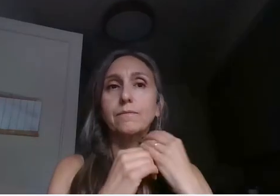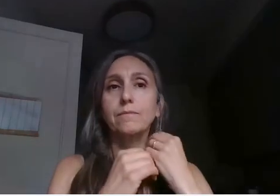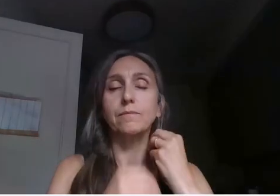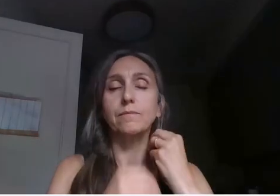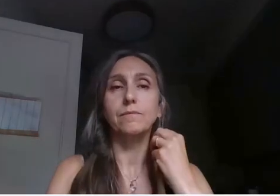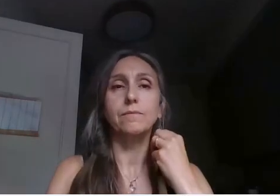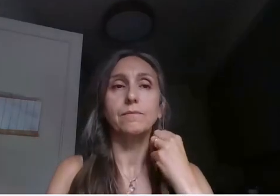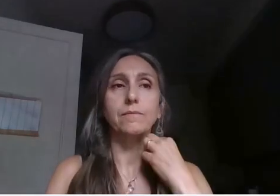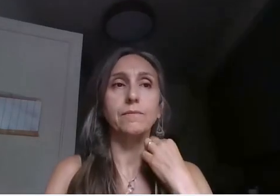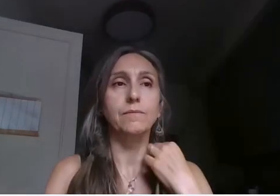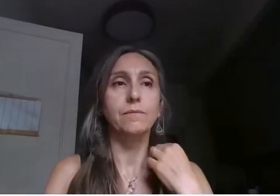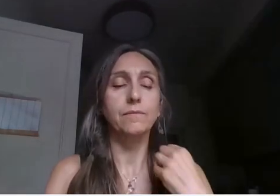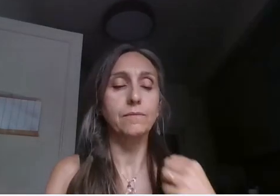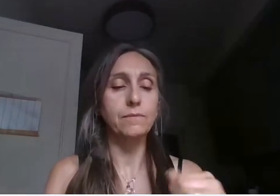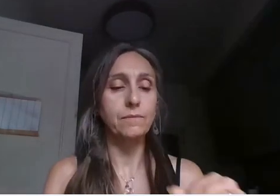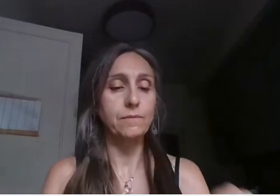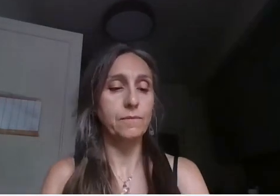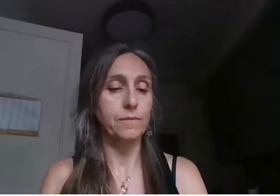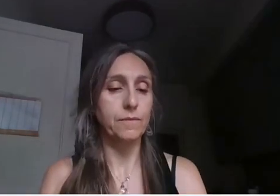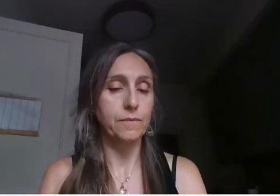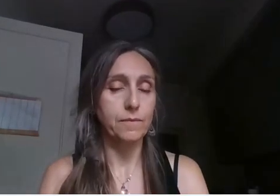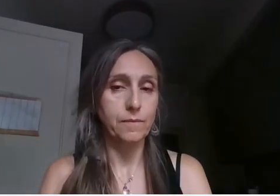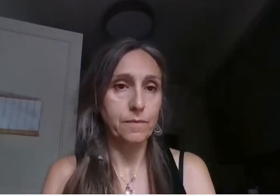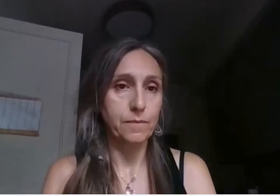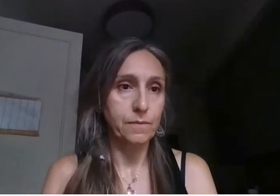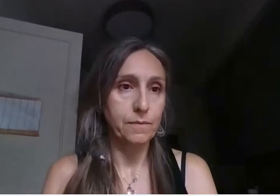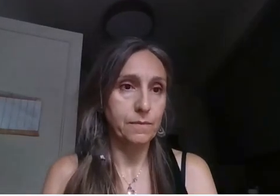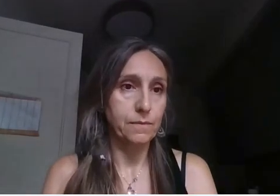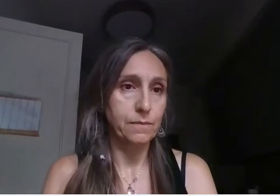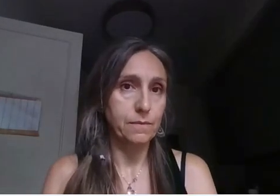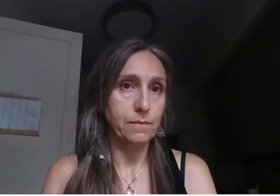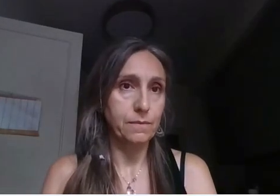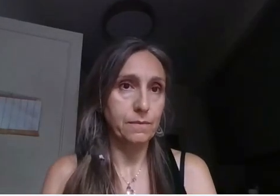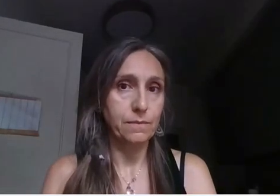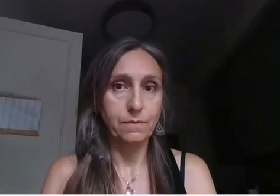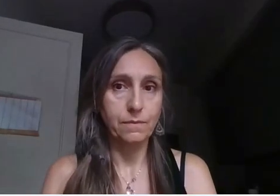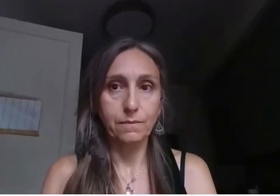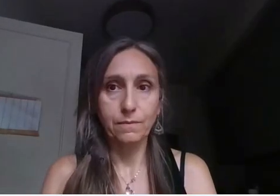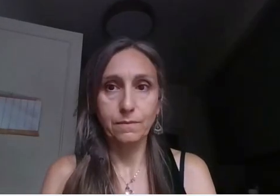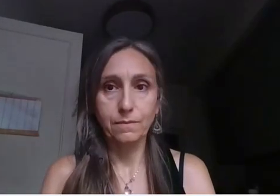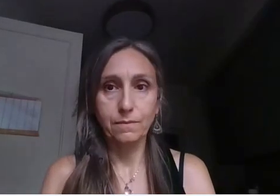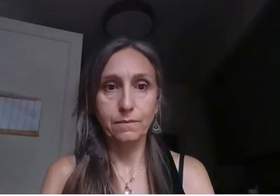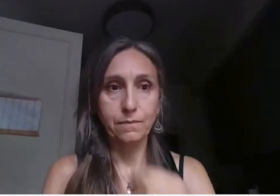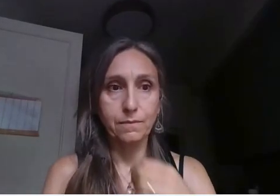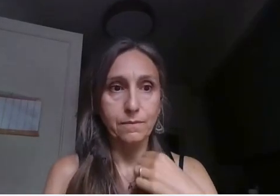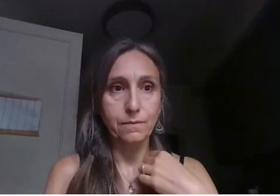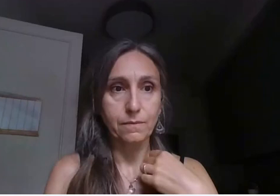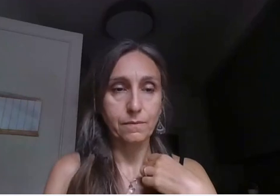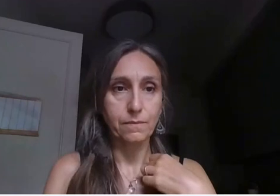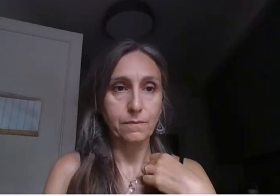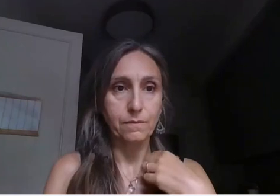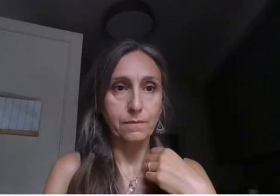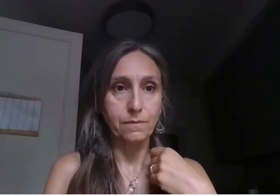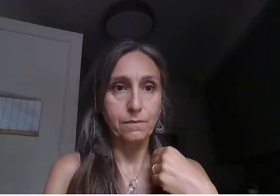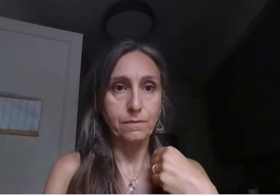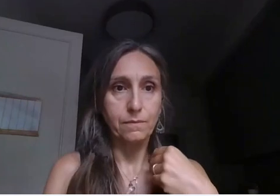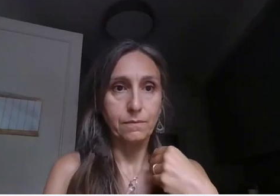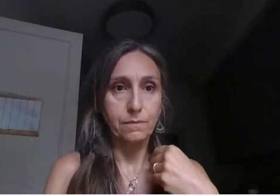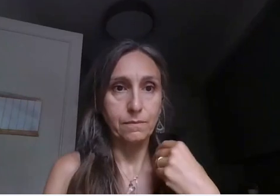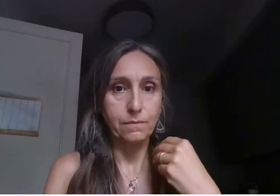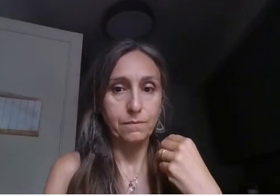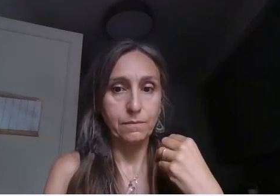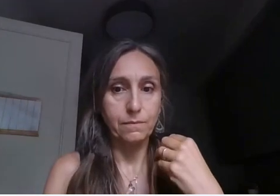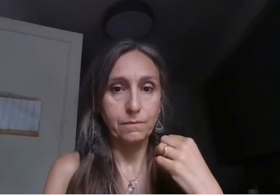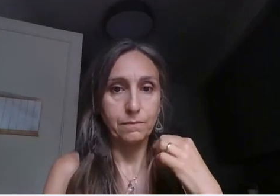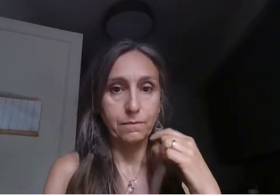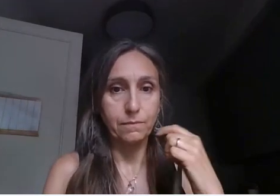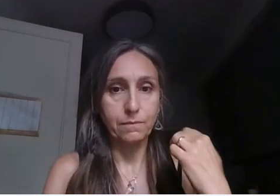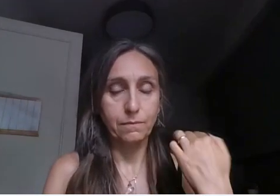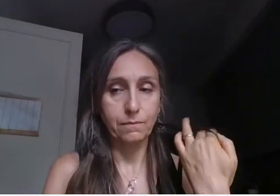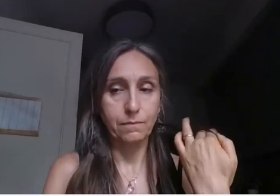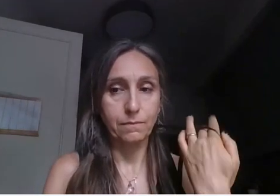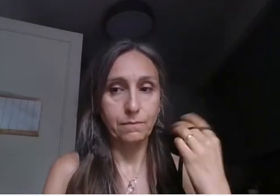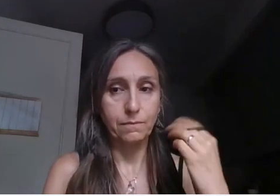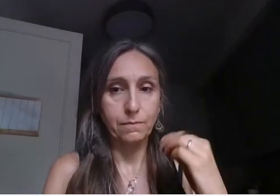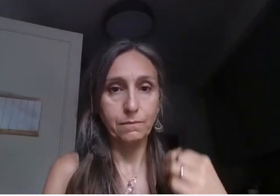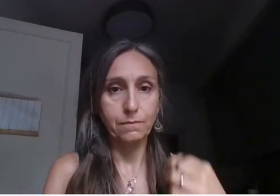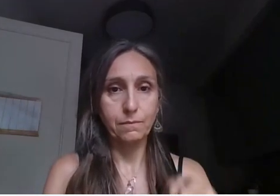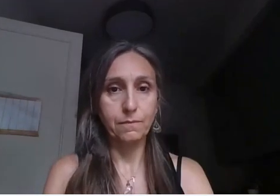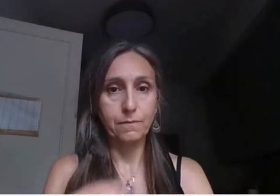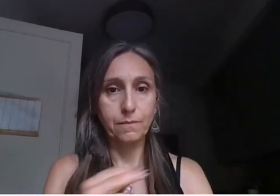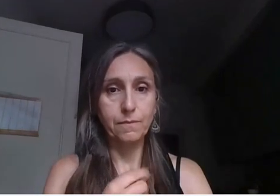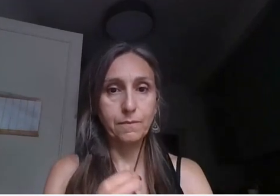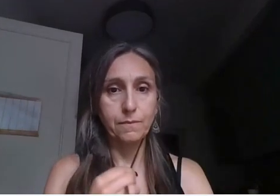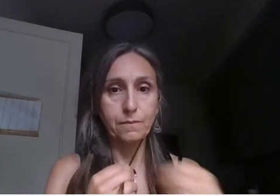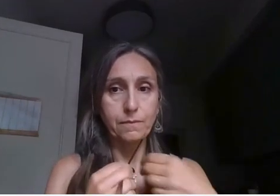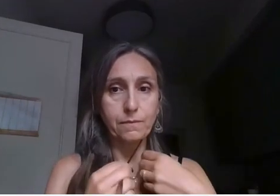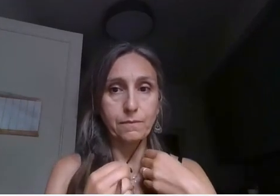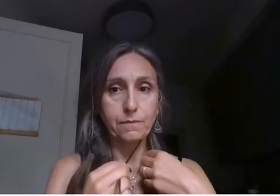nessun problema. Poi da qualche anno ti chiedono di creare un API key, e quindi vai nel sito di